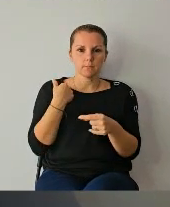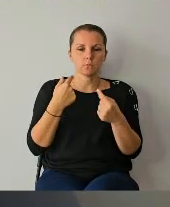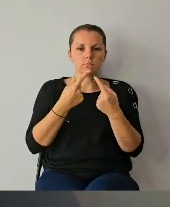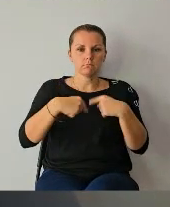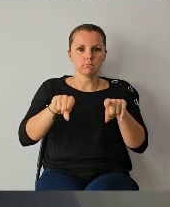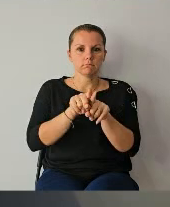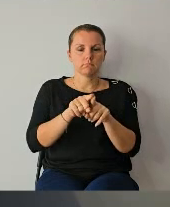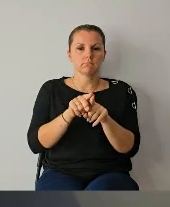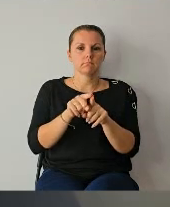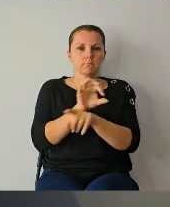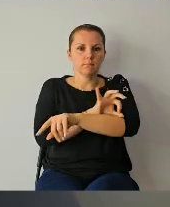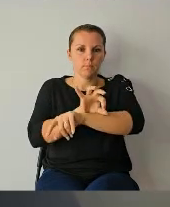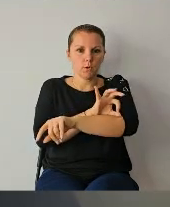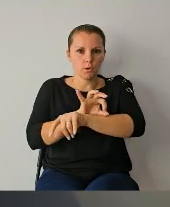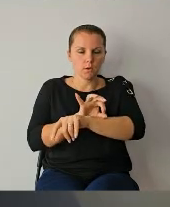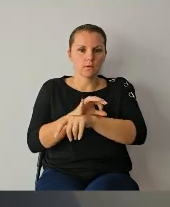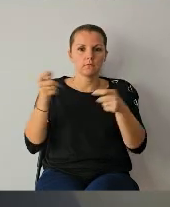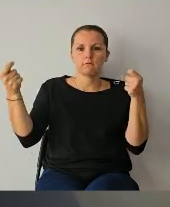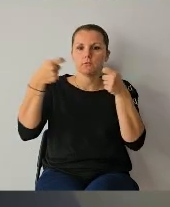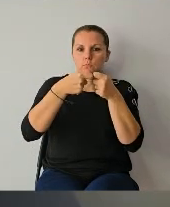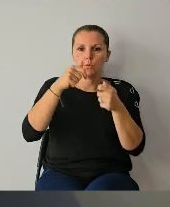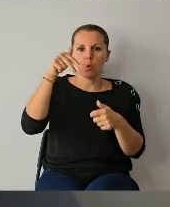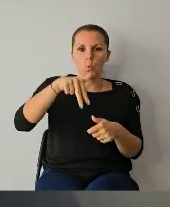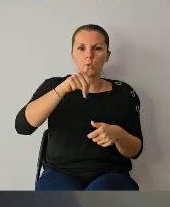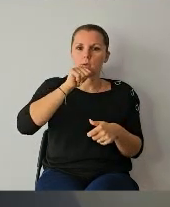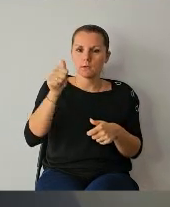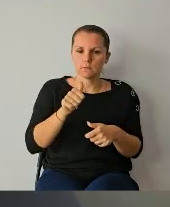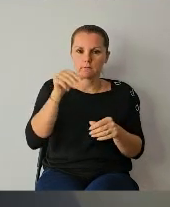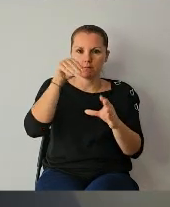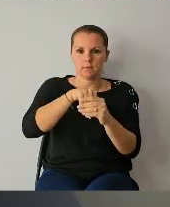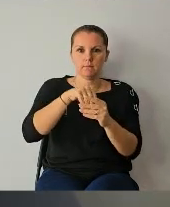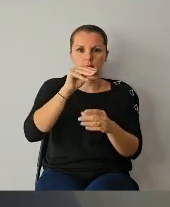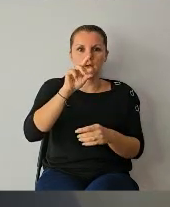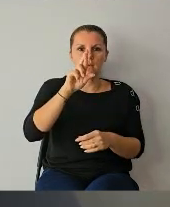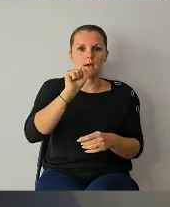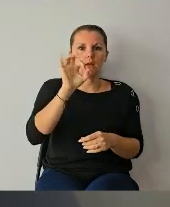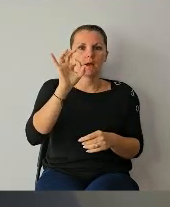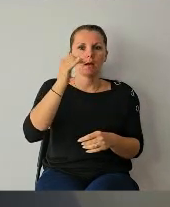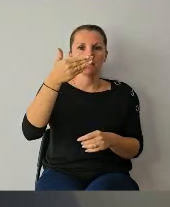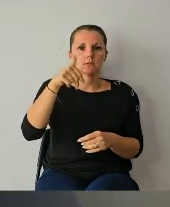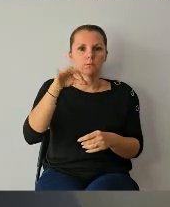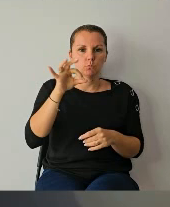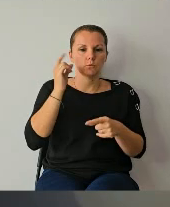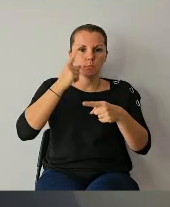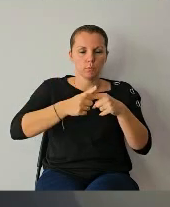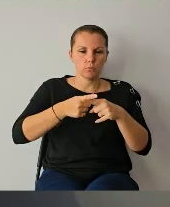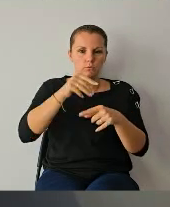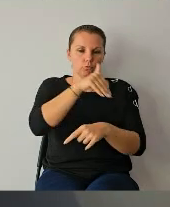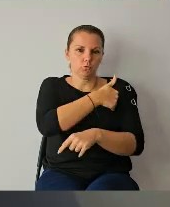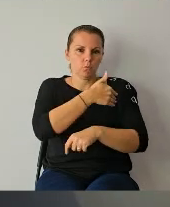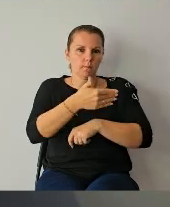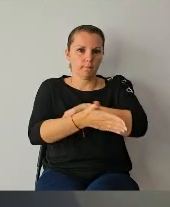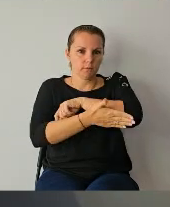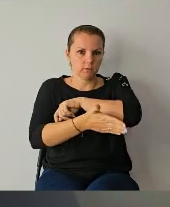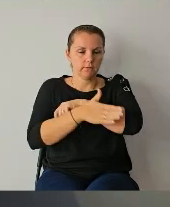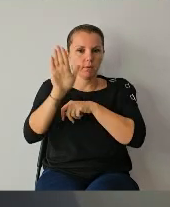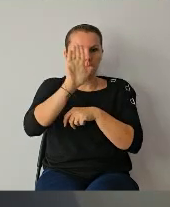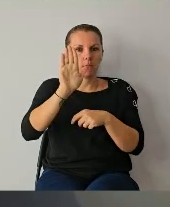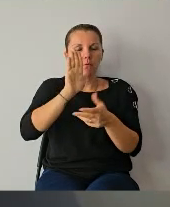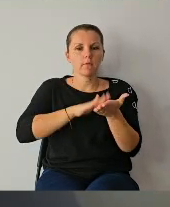projekt współfinansowany z Unii Europejskiej w ramach Erasmus+, w Szkole Podstawowej w Boguchwale,